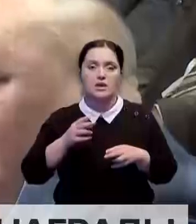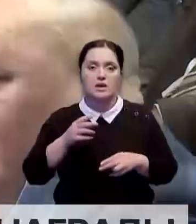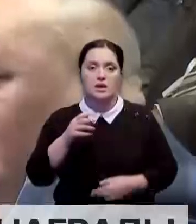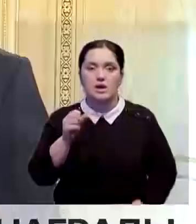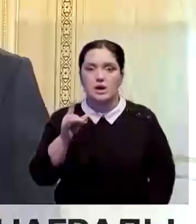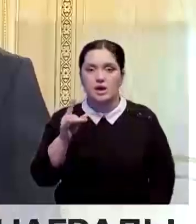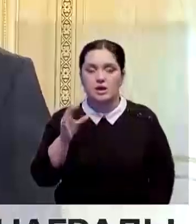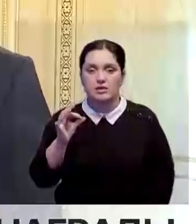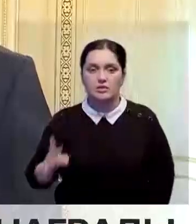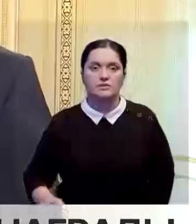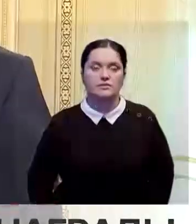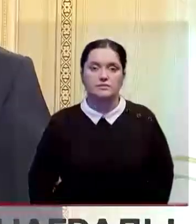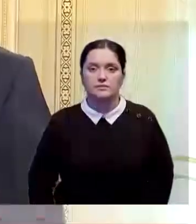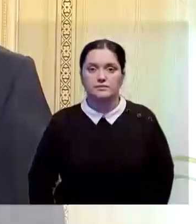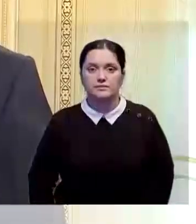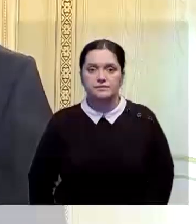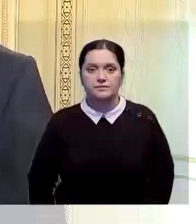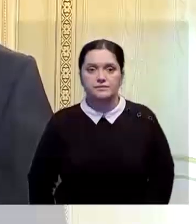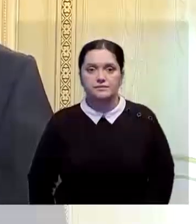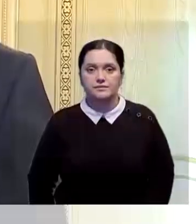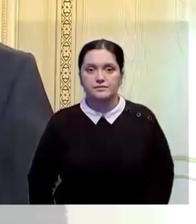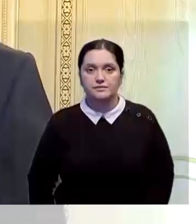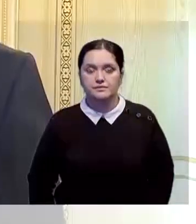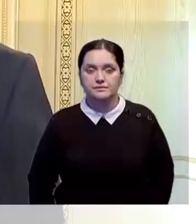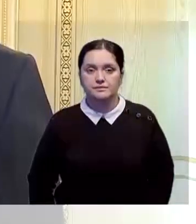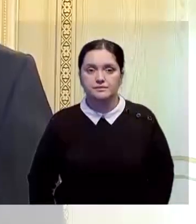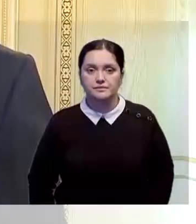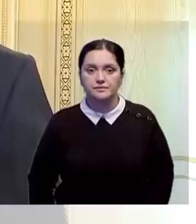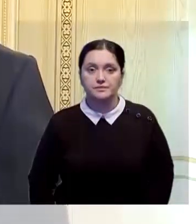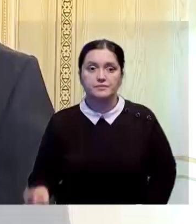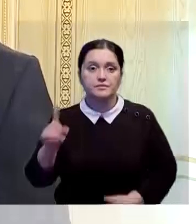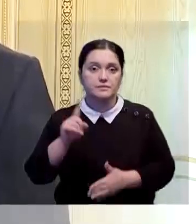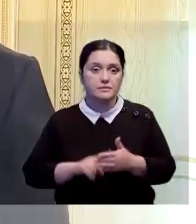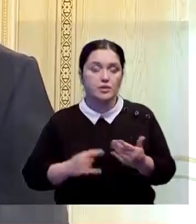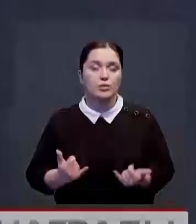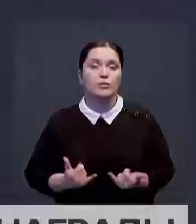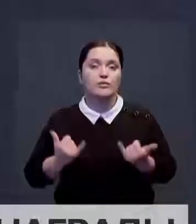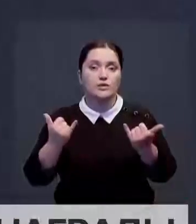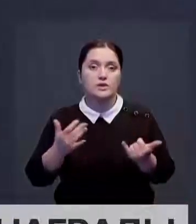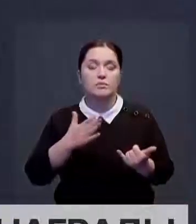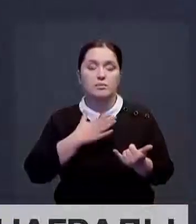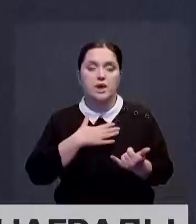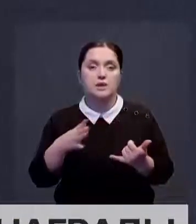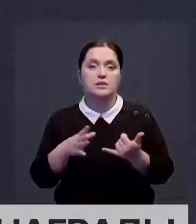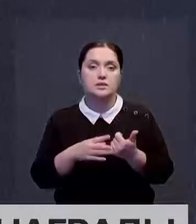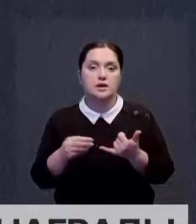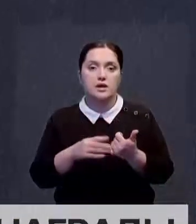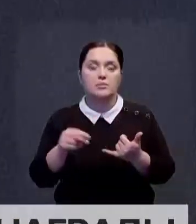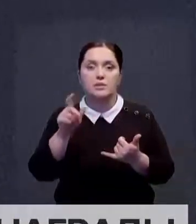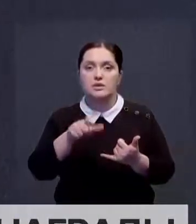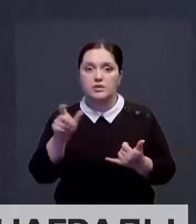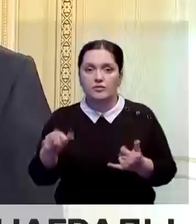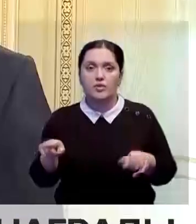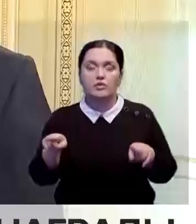Я расцениваю это как признание и уважение моих земляков. Я думаю, что вот